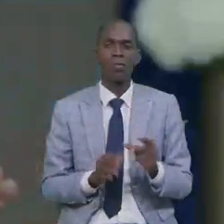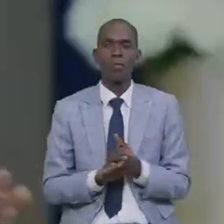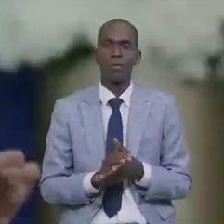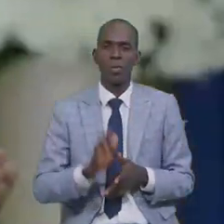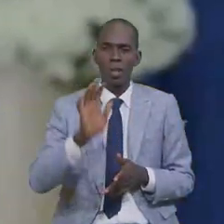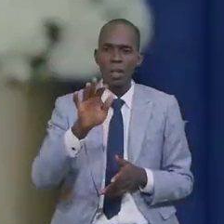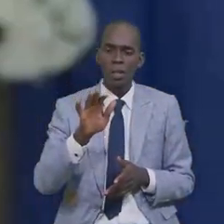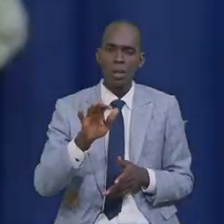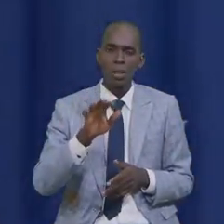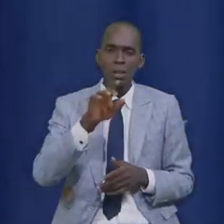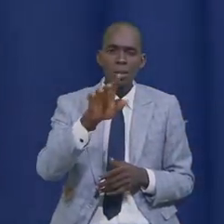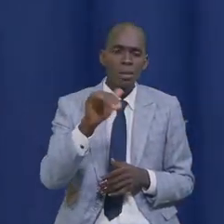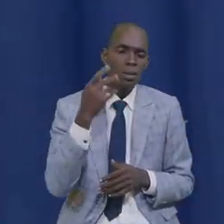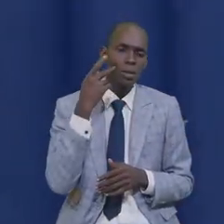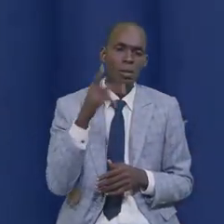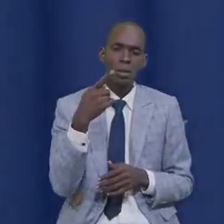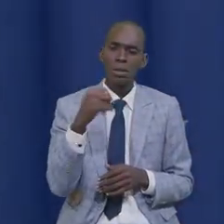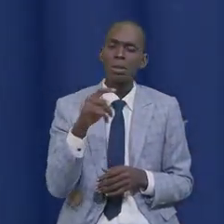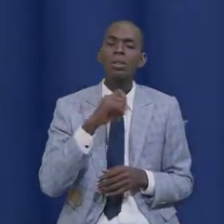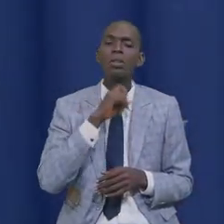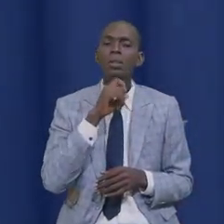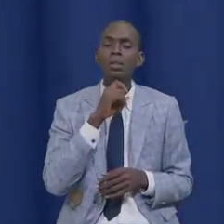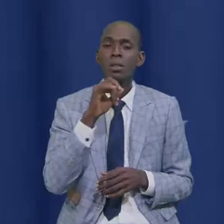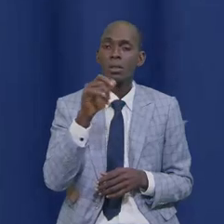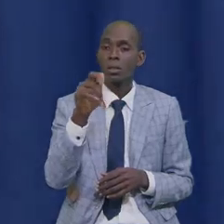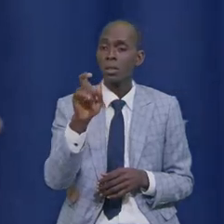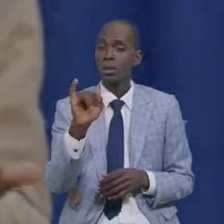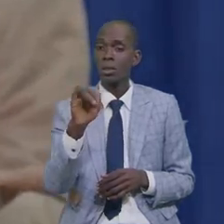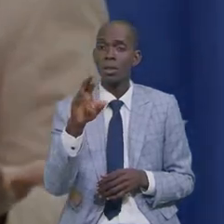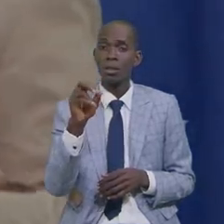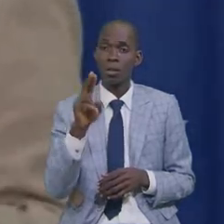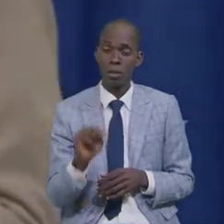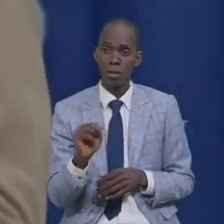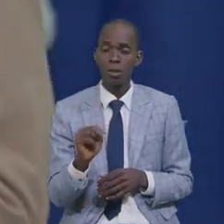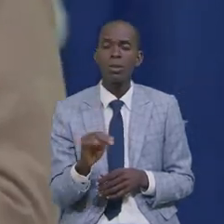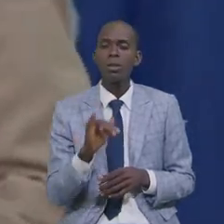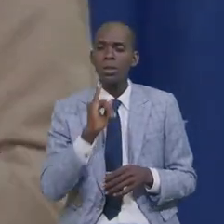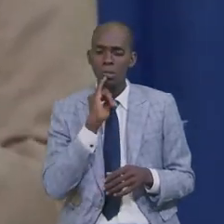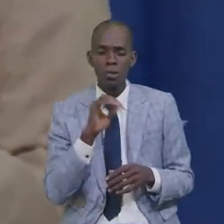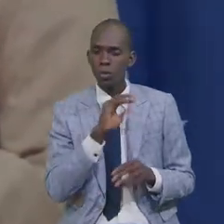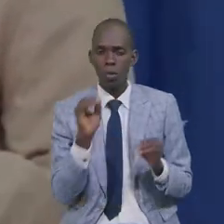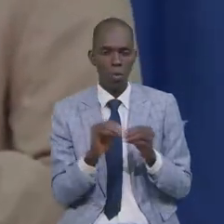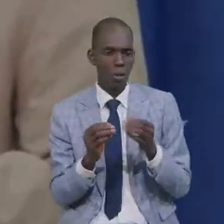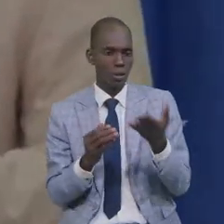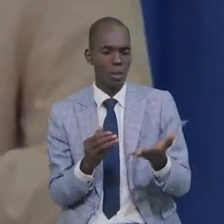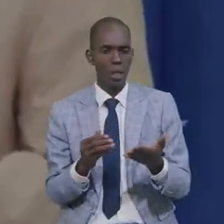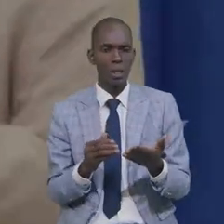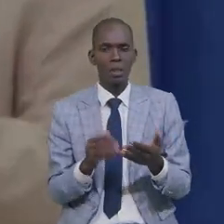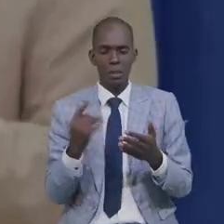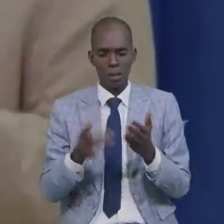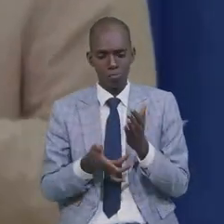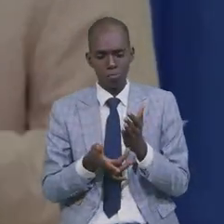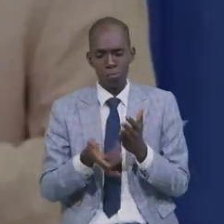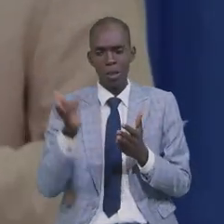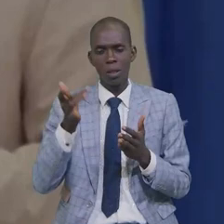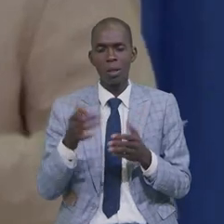frère, regarde le fer de la hache. Le fer est tombé. Le fer de la hache n'est plus là.